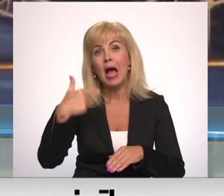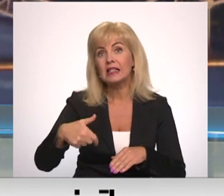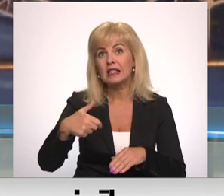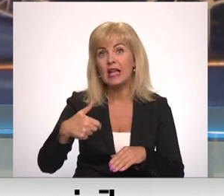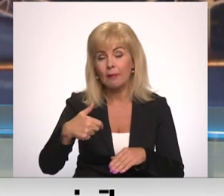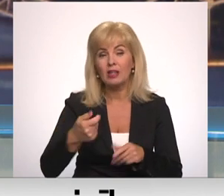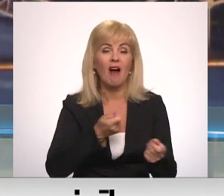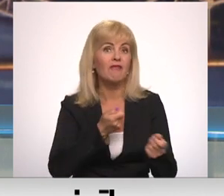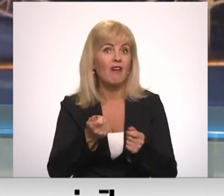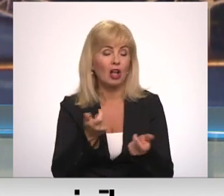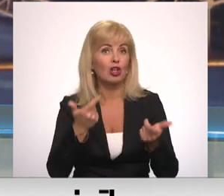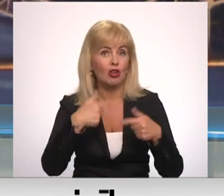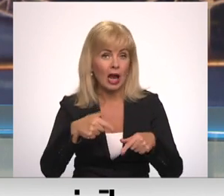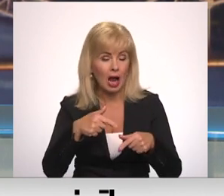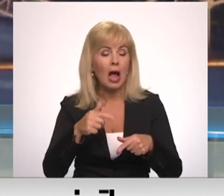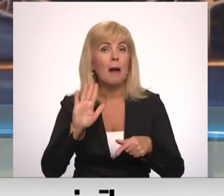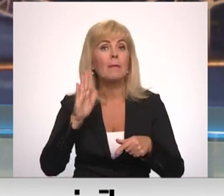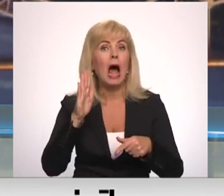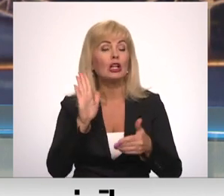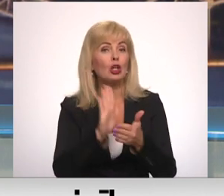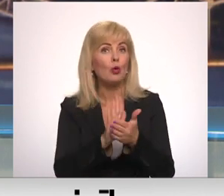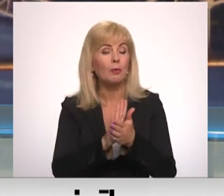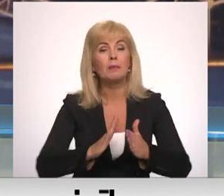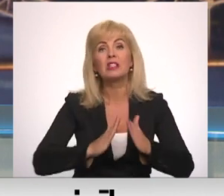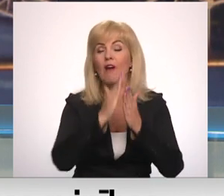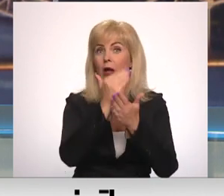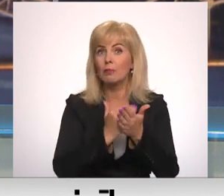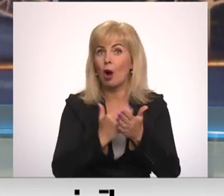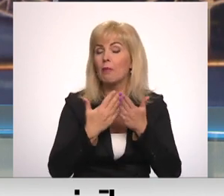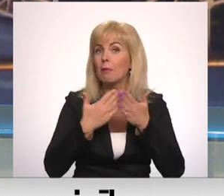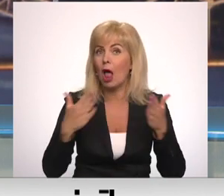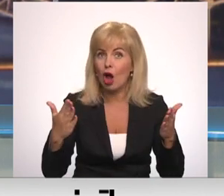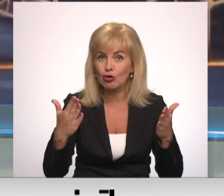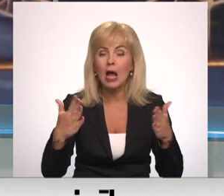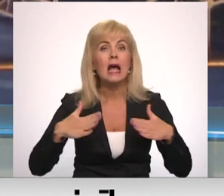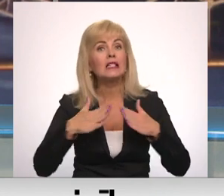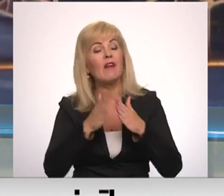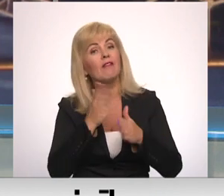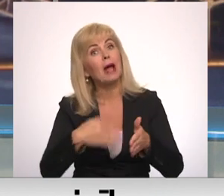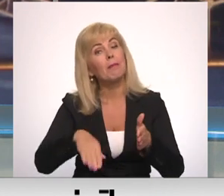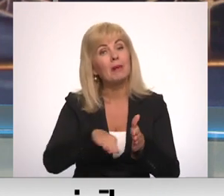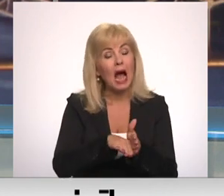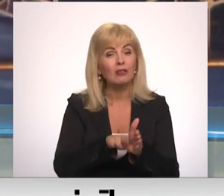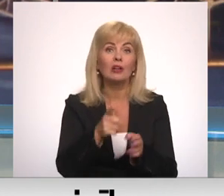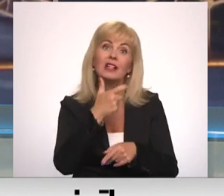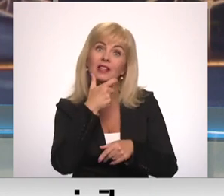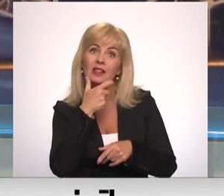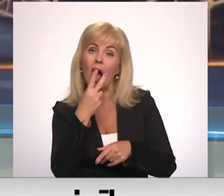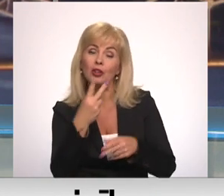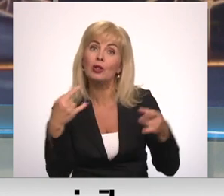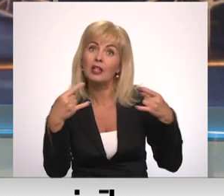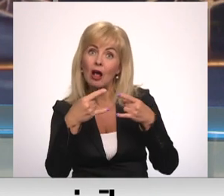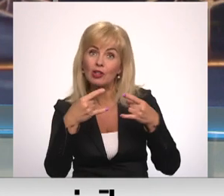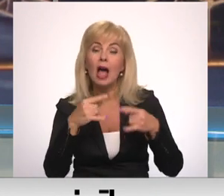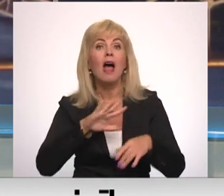gadu valdīšanas platīna jubileja. Svētku programma ir ļoti plaša. Vērot svinības var gan klātienē, gan televizora ekrānos, jo visā valstī